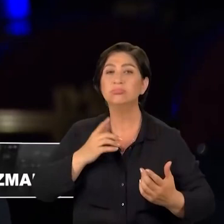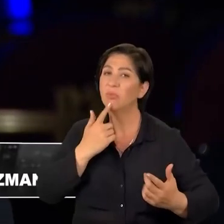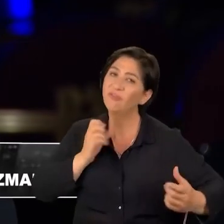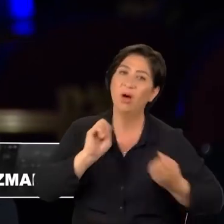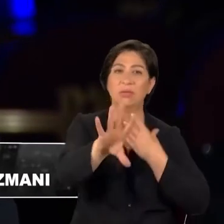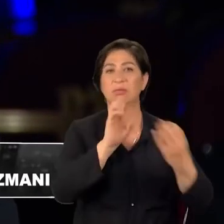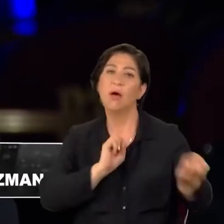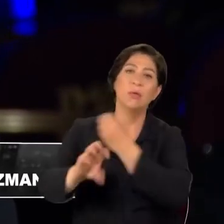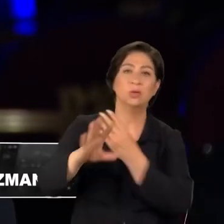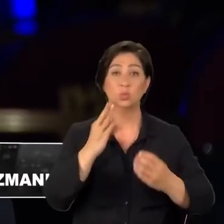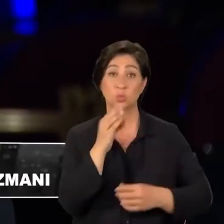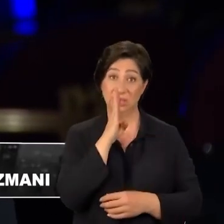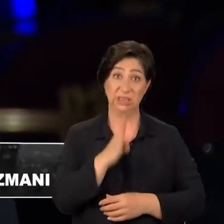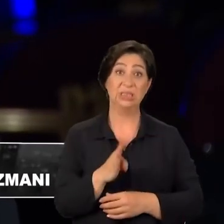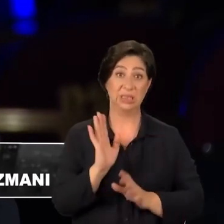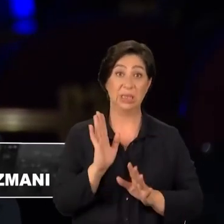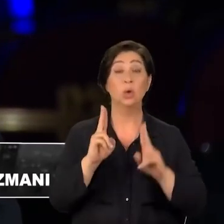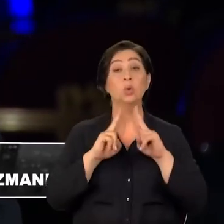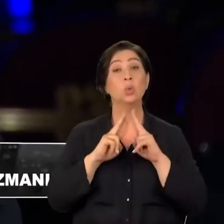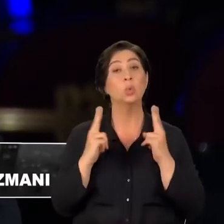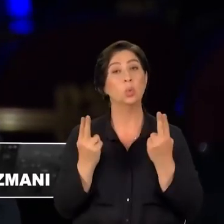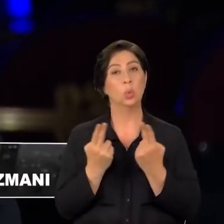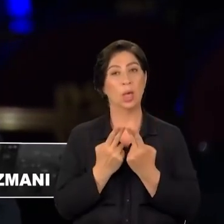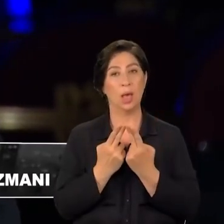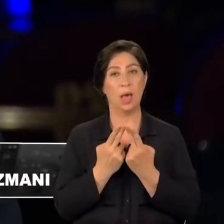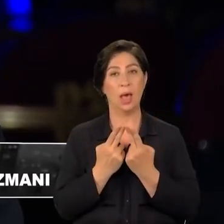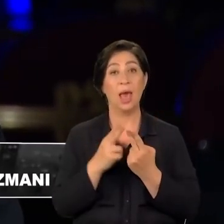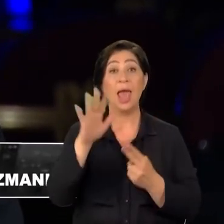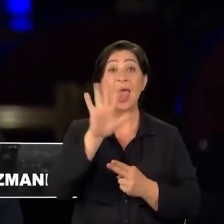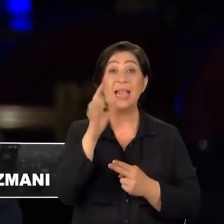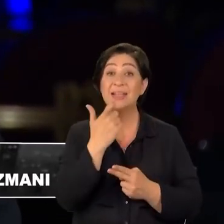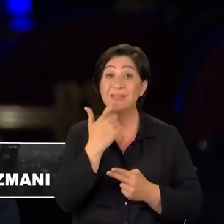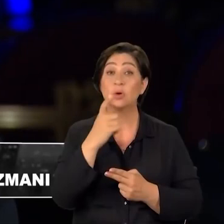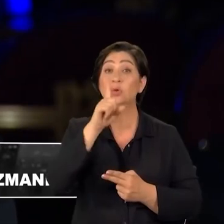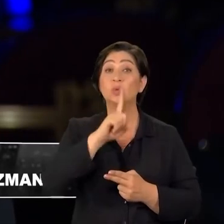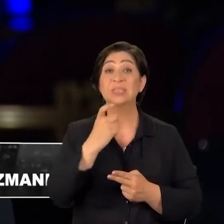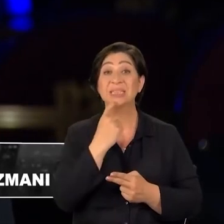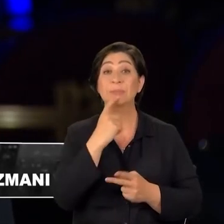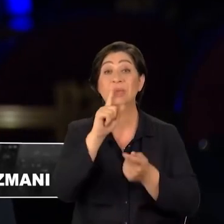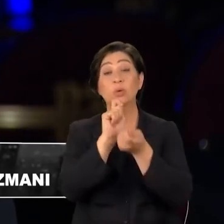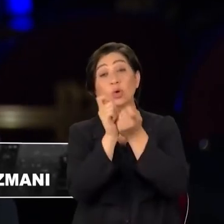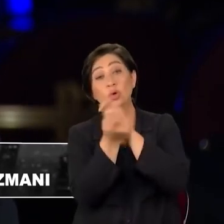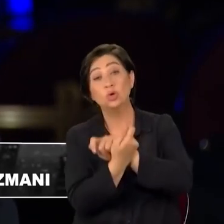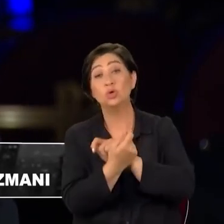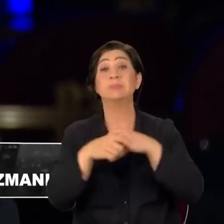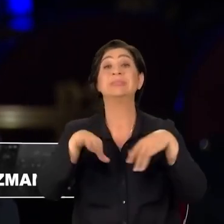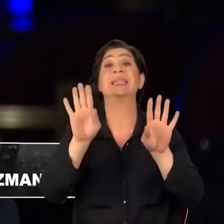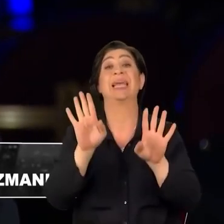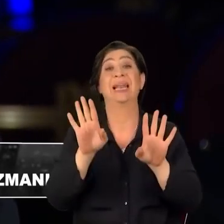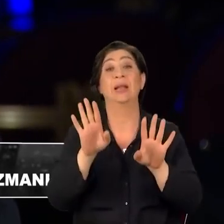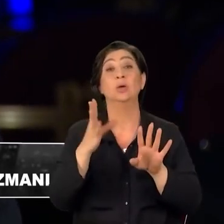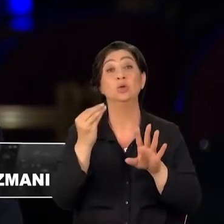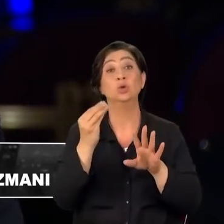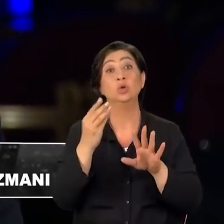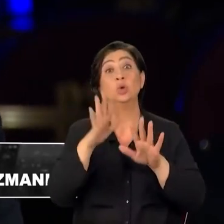meydan okumalar son derece ciddi. Evet. Dünya öyle 50 yıllık, 100 yıllık falan bir dönüşümün